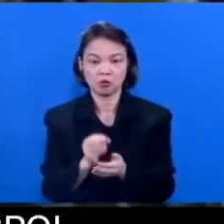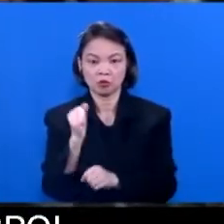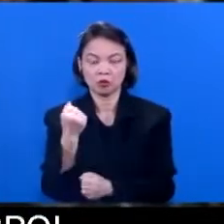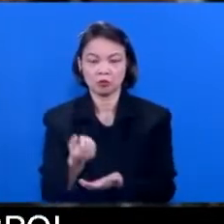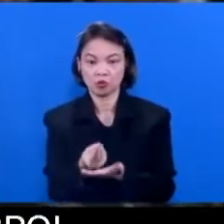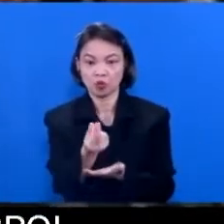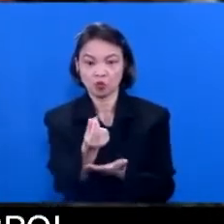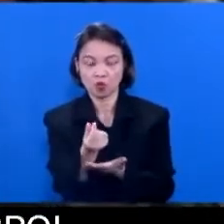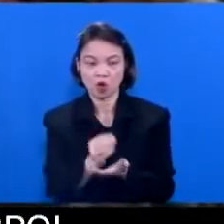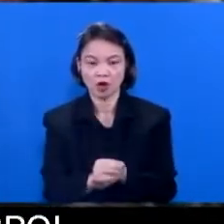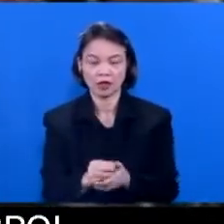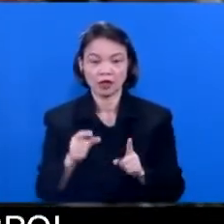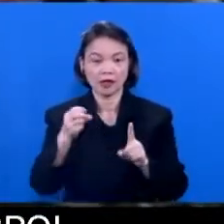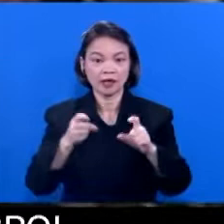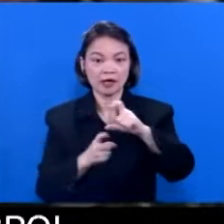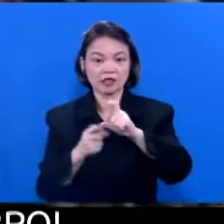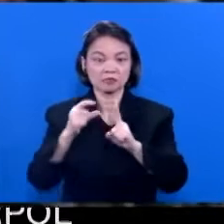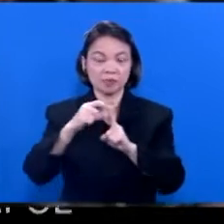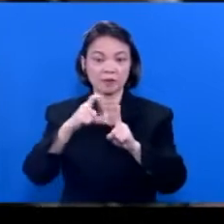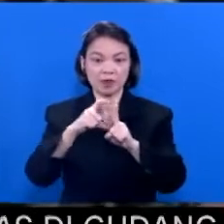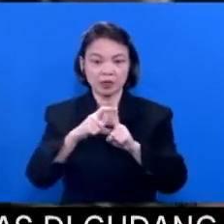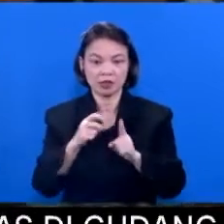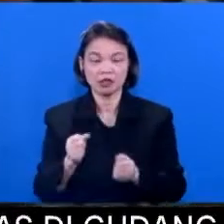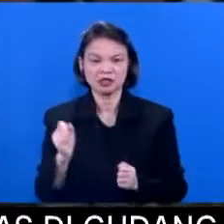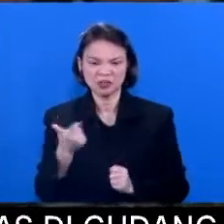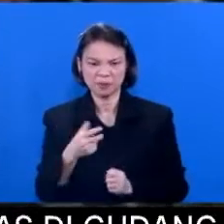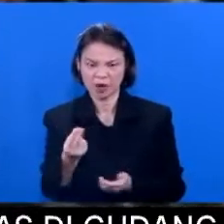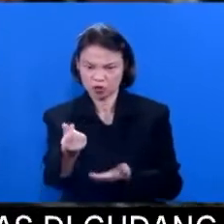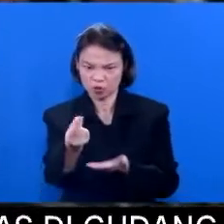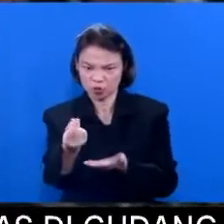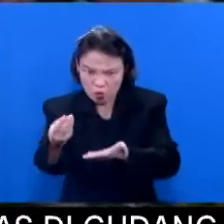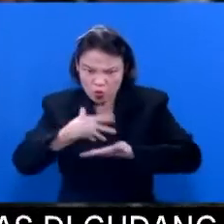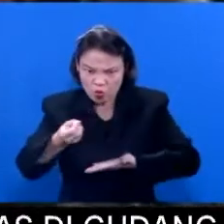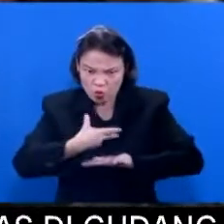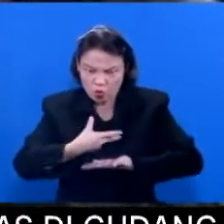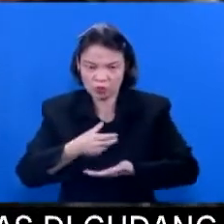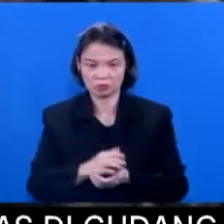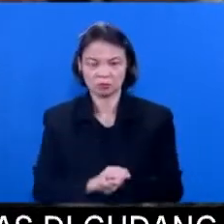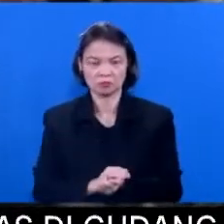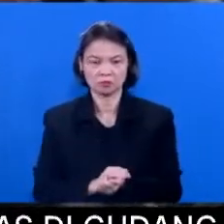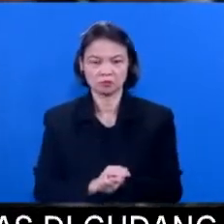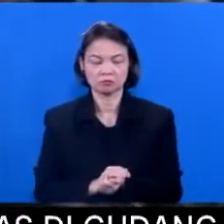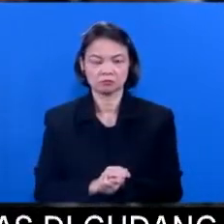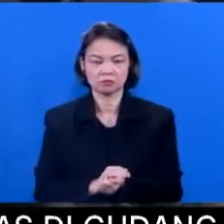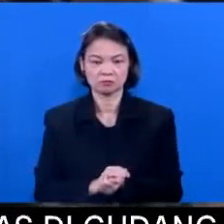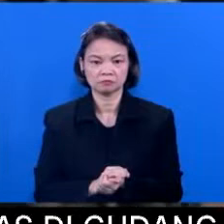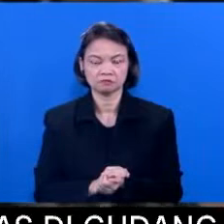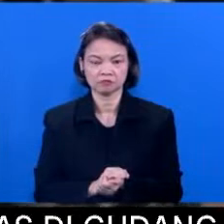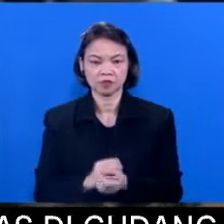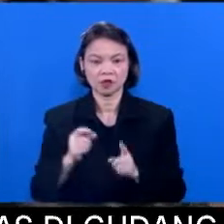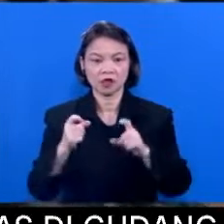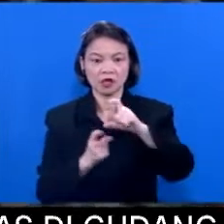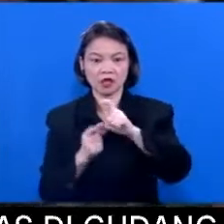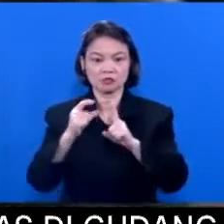perjalanan dinas atau SPPD segera dicairkan Pemkab Bungo. Kami tidak akan hadir kalau SPPD belum cair besok